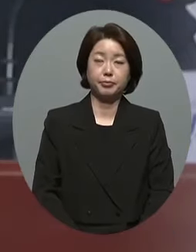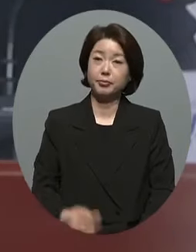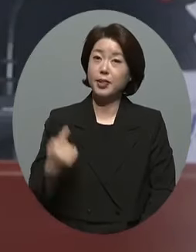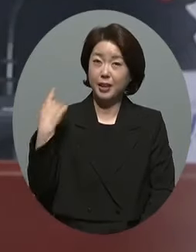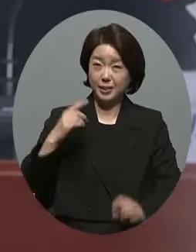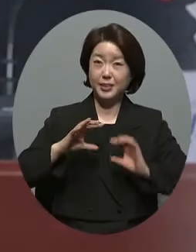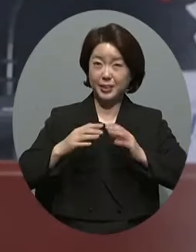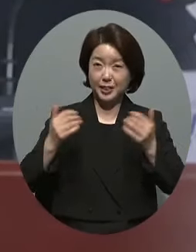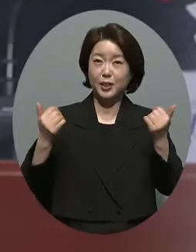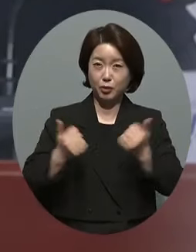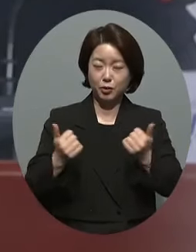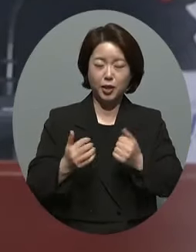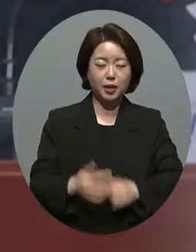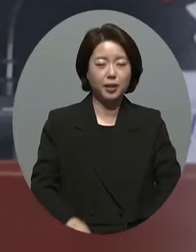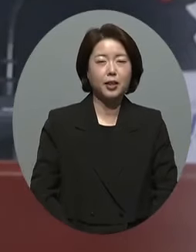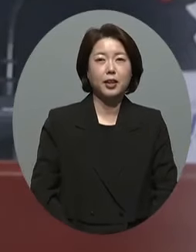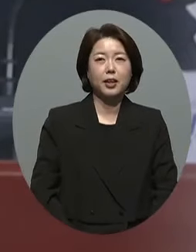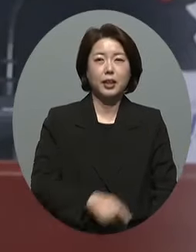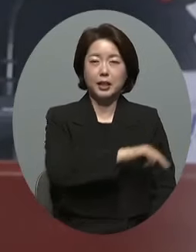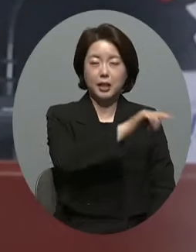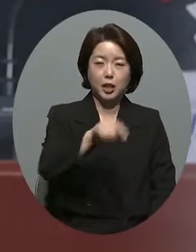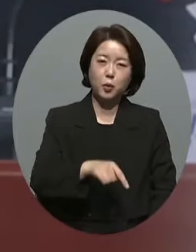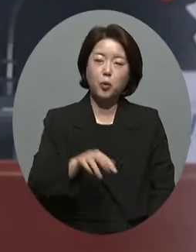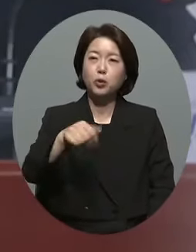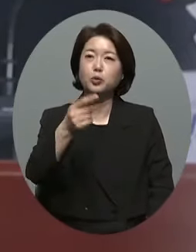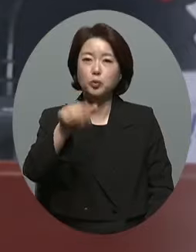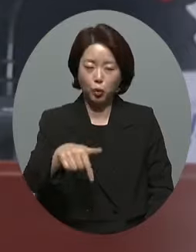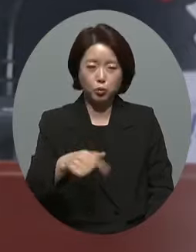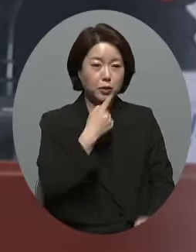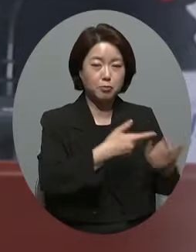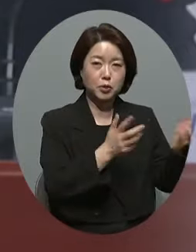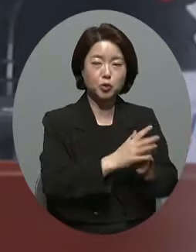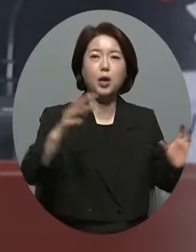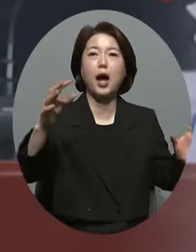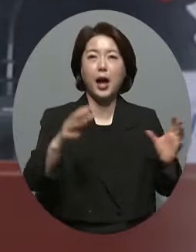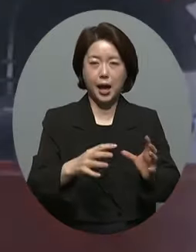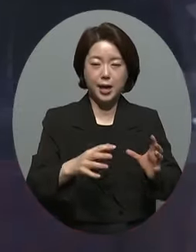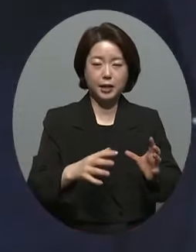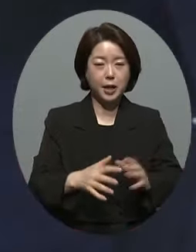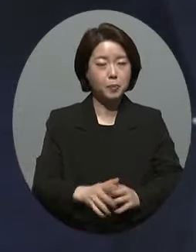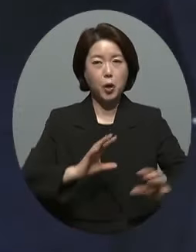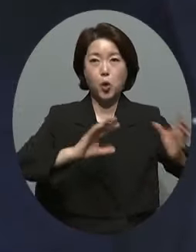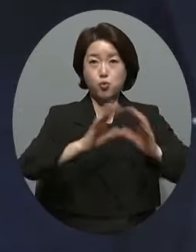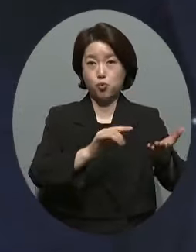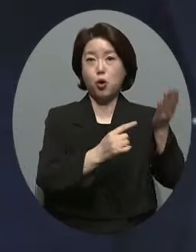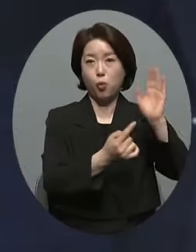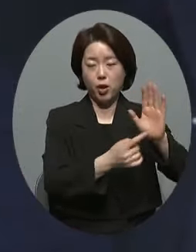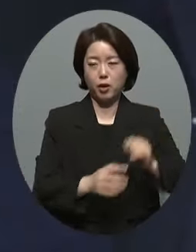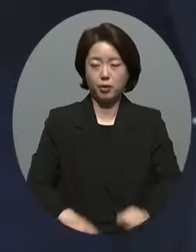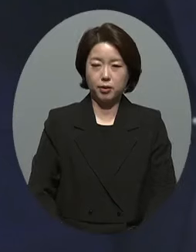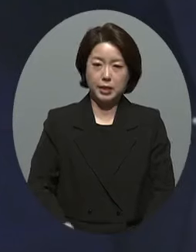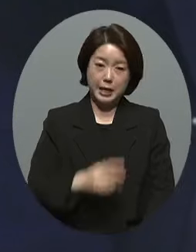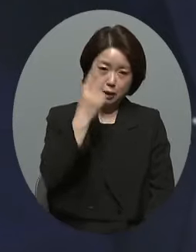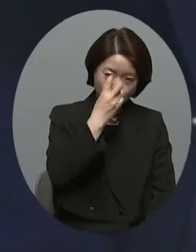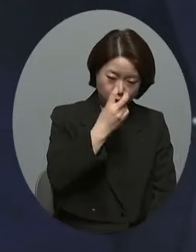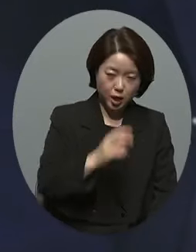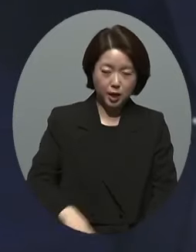민주당과 조국 혁신 당의 검찰 개혁 입법 토론회를 함께 열었습니다 수사권 기소권을 아 수사권 기소권을 분리해야